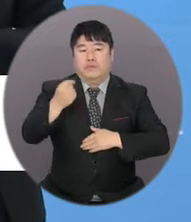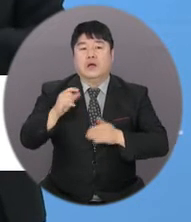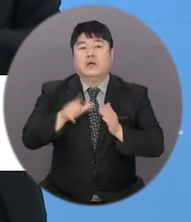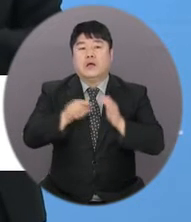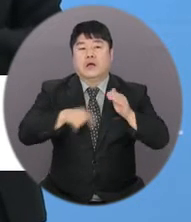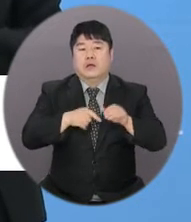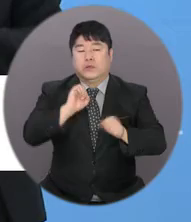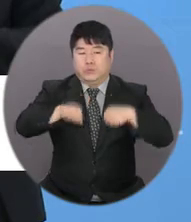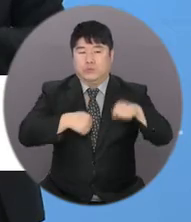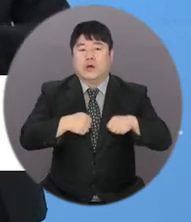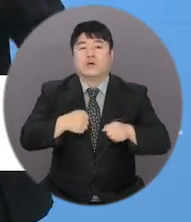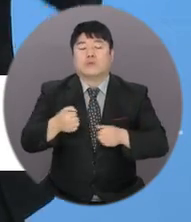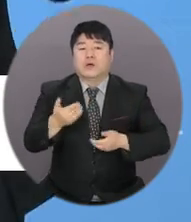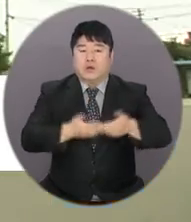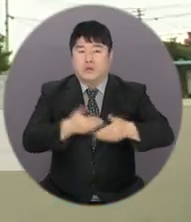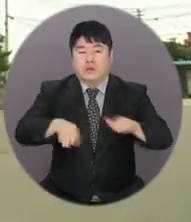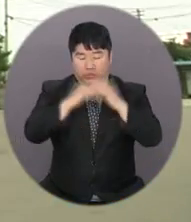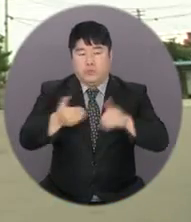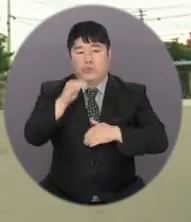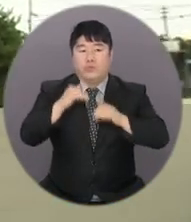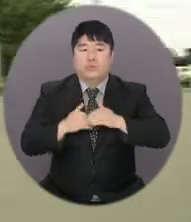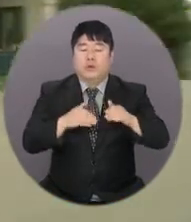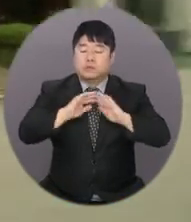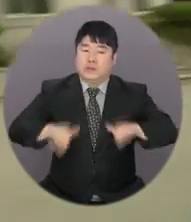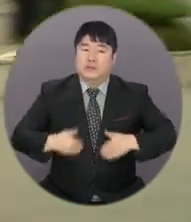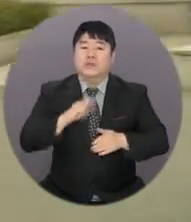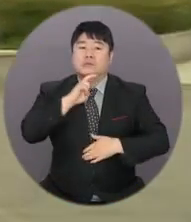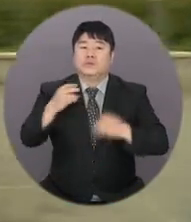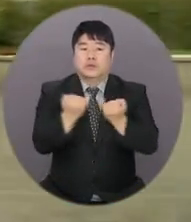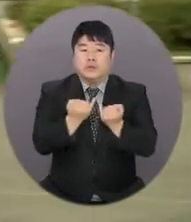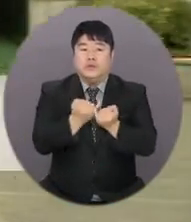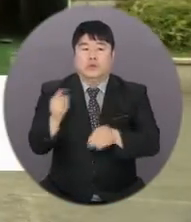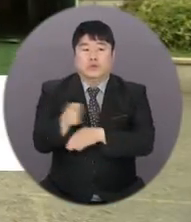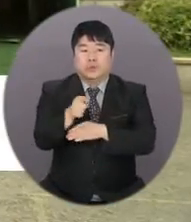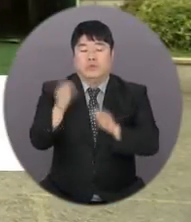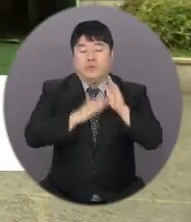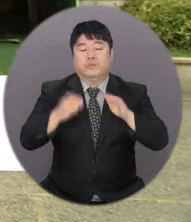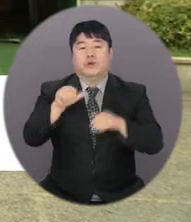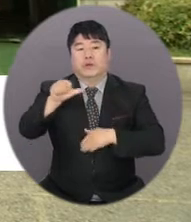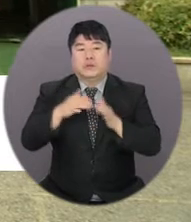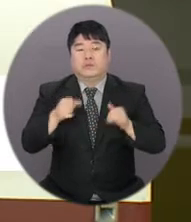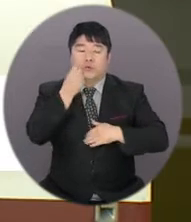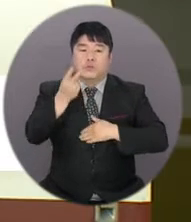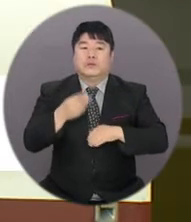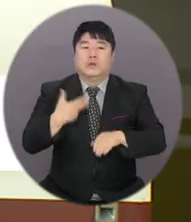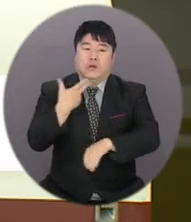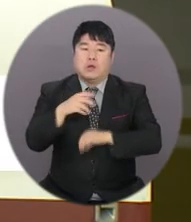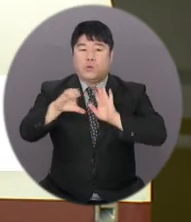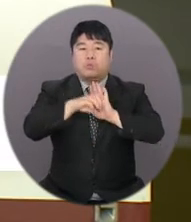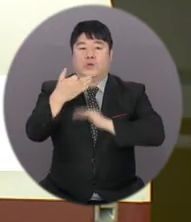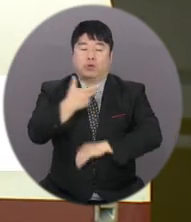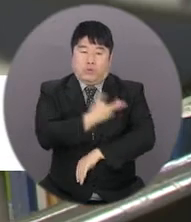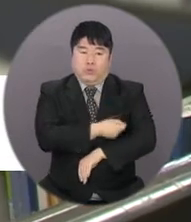시일 내에 축산물 유통 전 과정들을 전남에선 20대 여성 소방공무원 A씨가 두 달 전 코로나19 백신 접종을 한